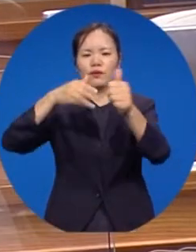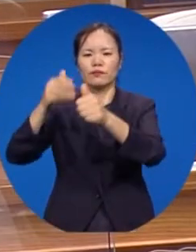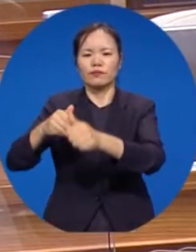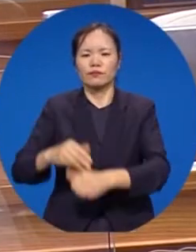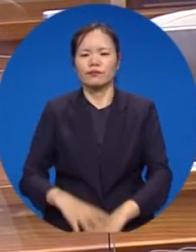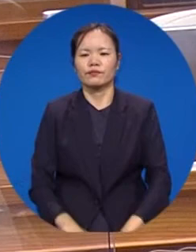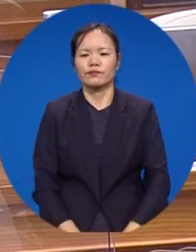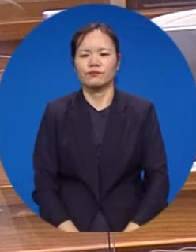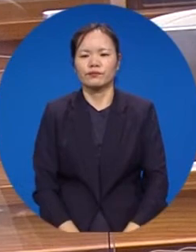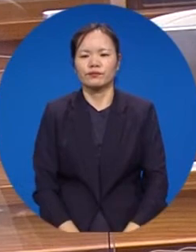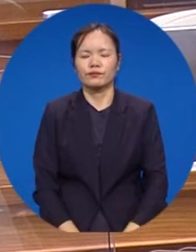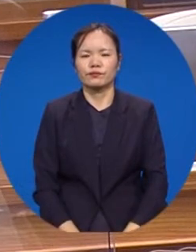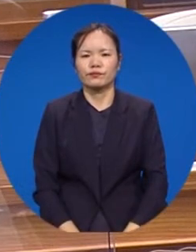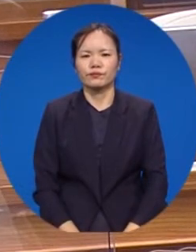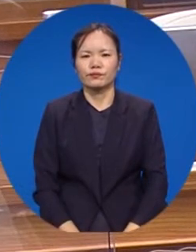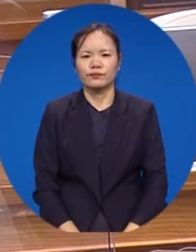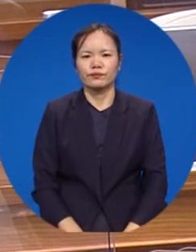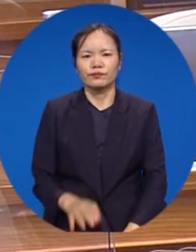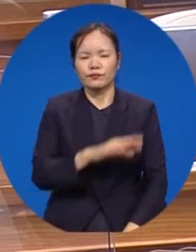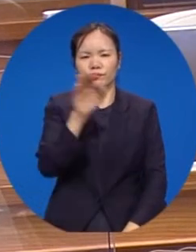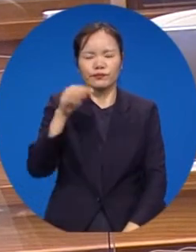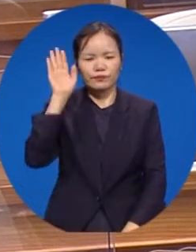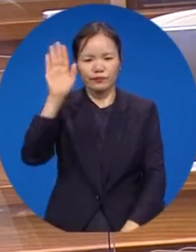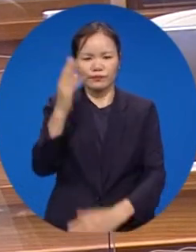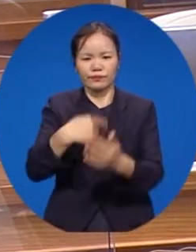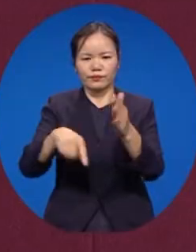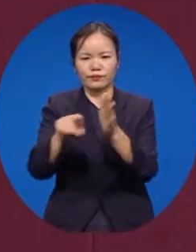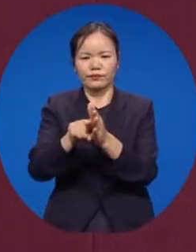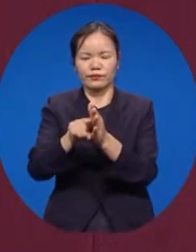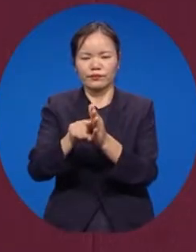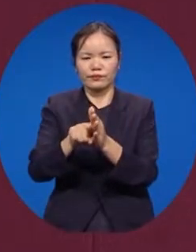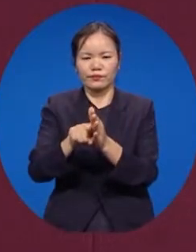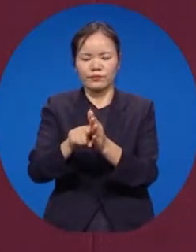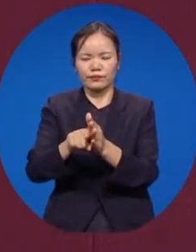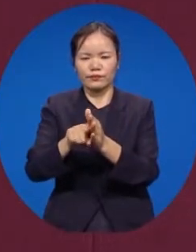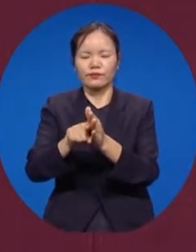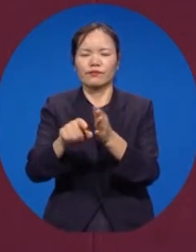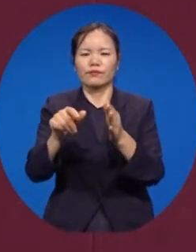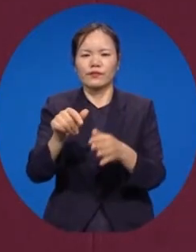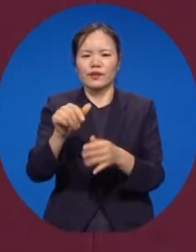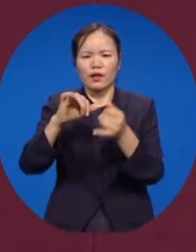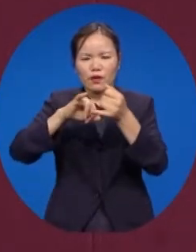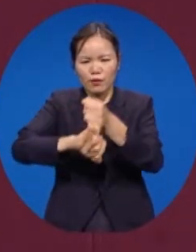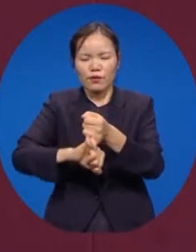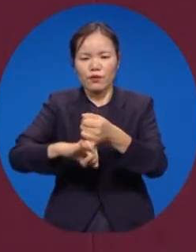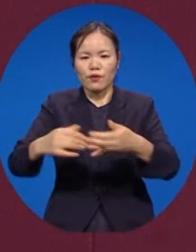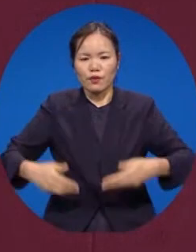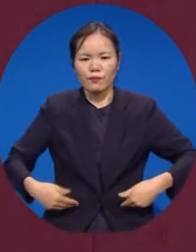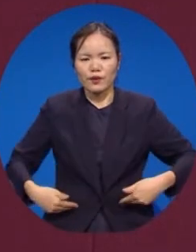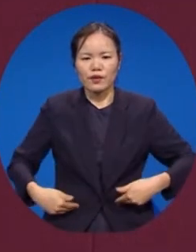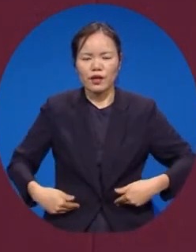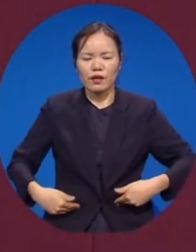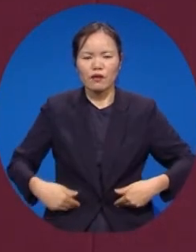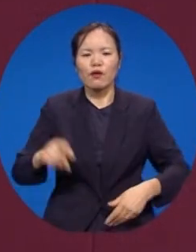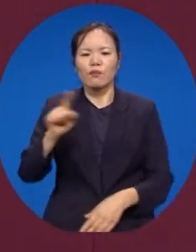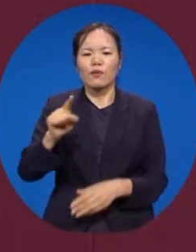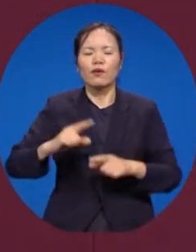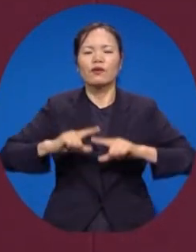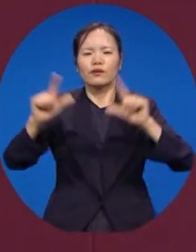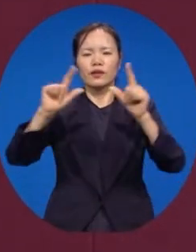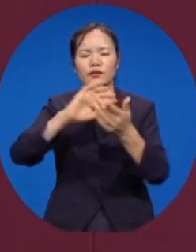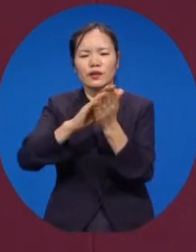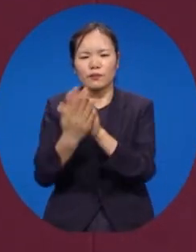바랍니다. 우리의 미래를 위해 절대로 놓쳐서는 안 될 것이 기후변화